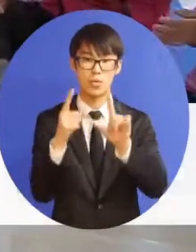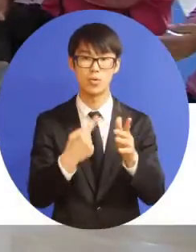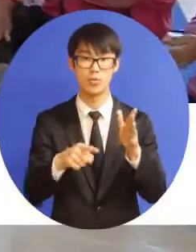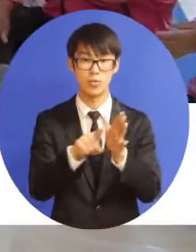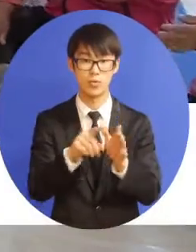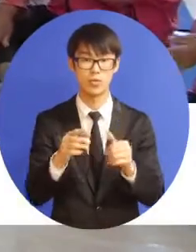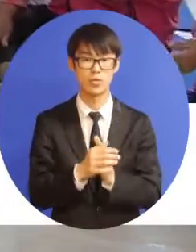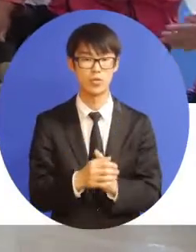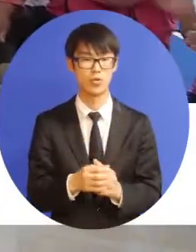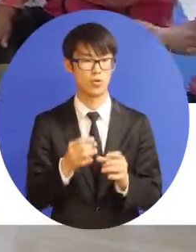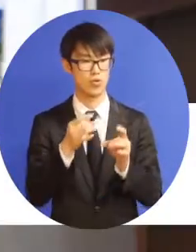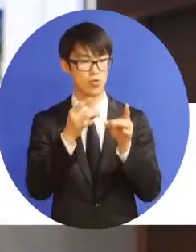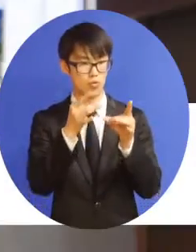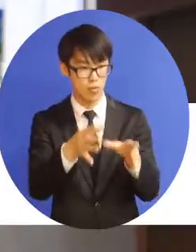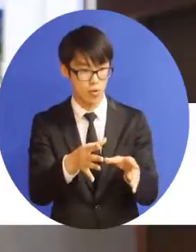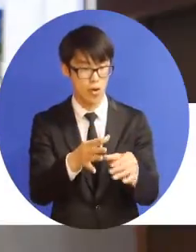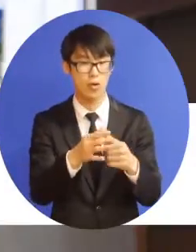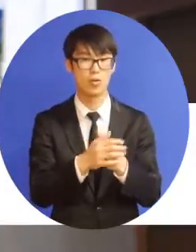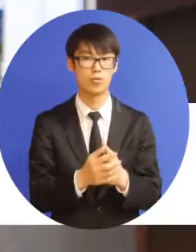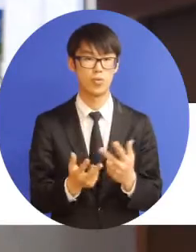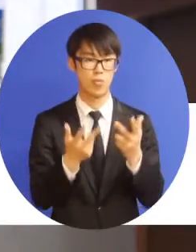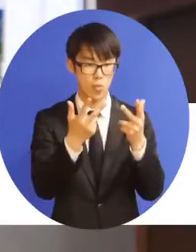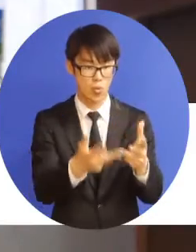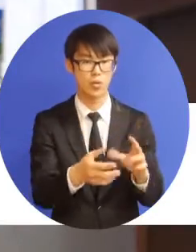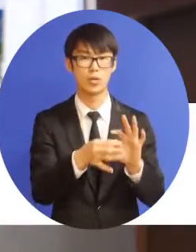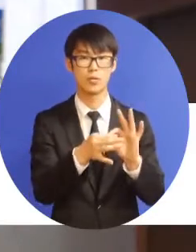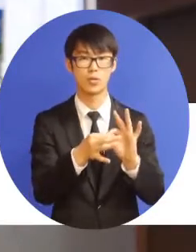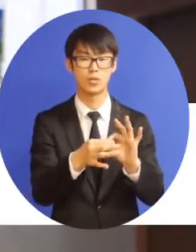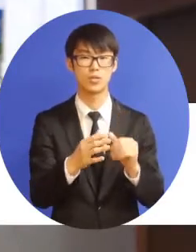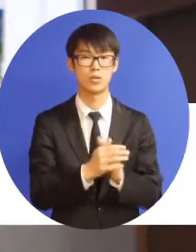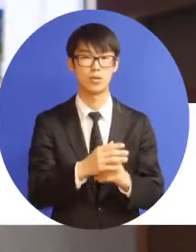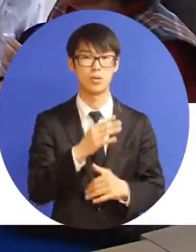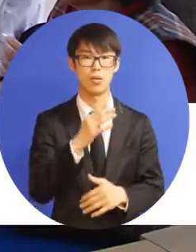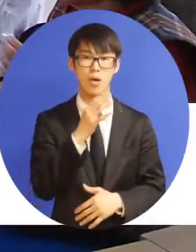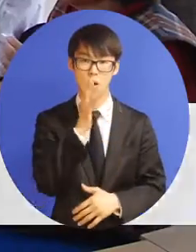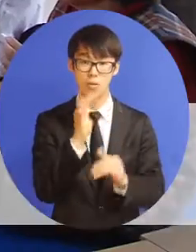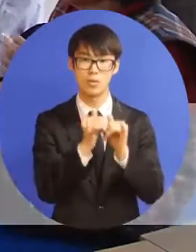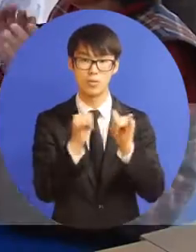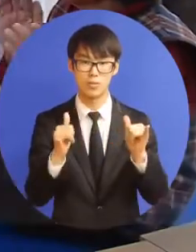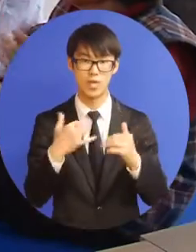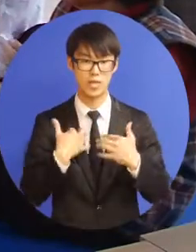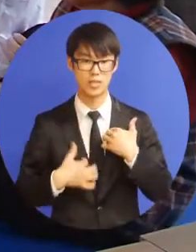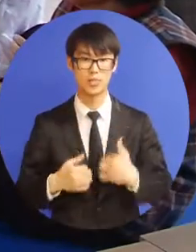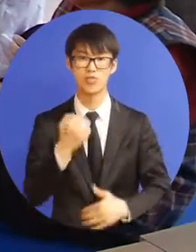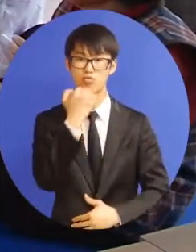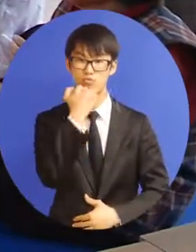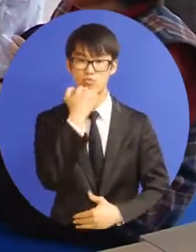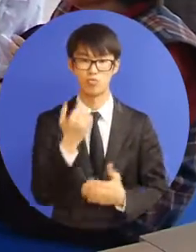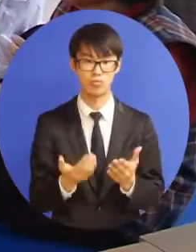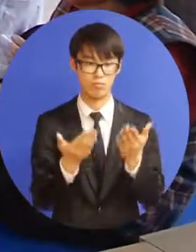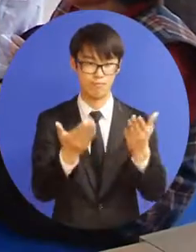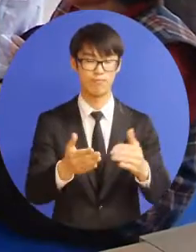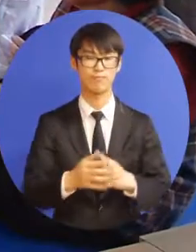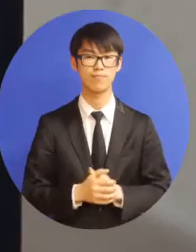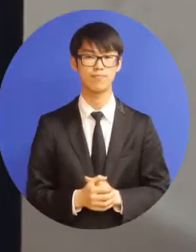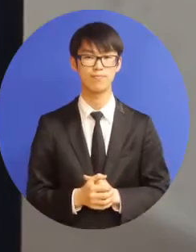관내 독지가의 후원과 재능기부 봉사로 진행 어르신들에게 거 웃음